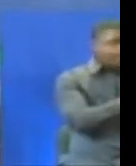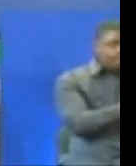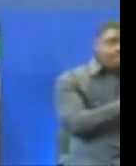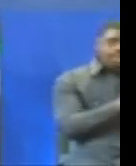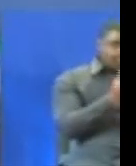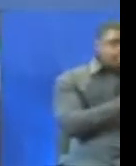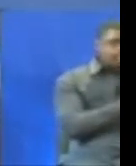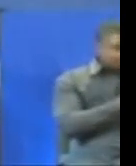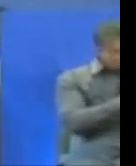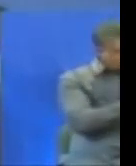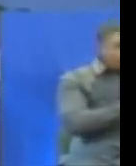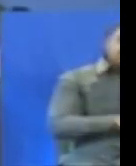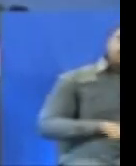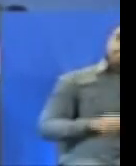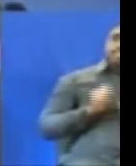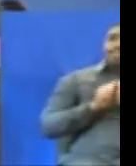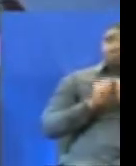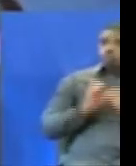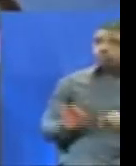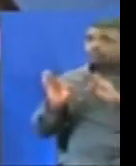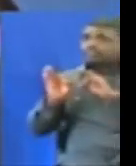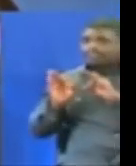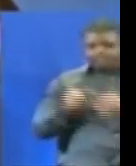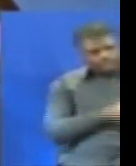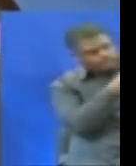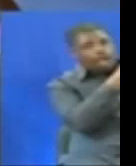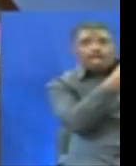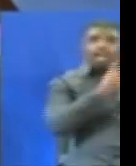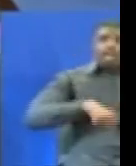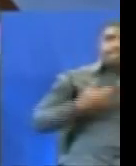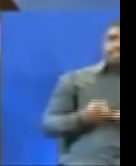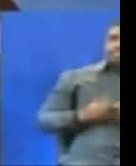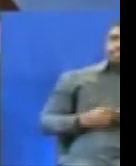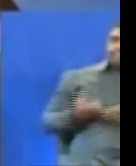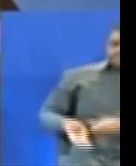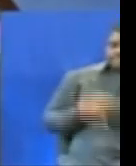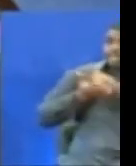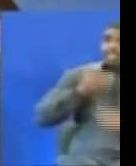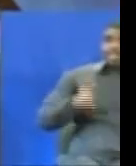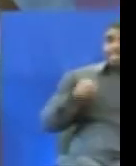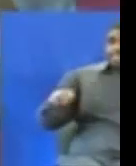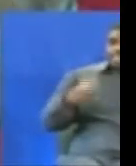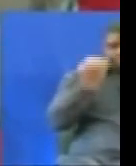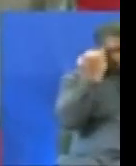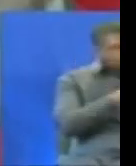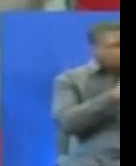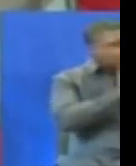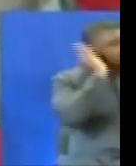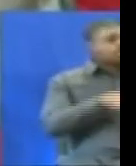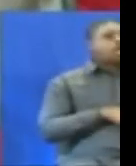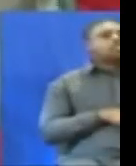jirani. Ni jambo jema, ni jambo zuri. Lakini Mheshimiwa Naibu Spika, naomba nishauri serikali,